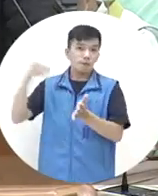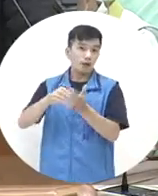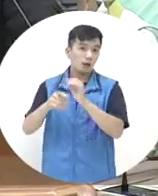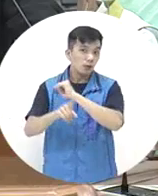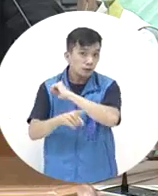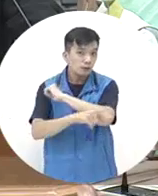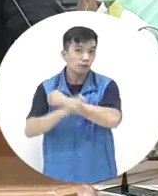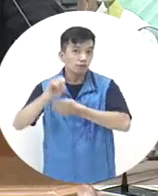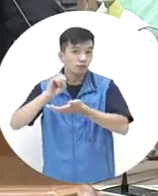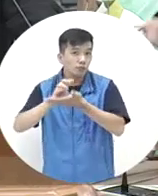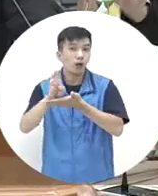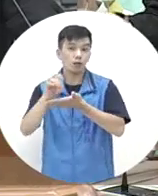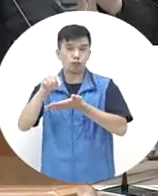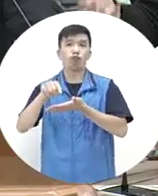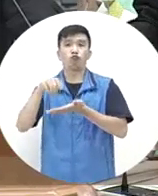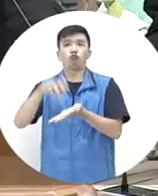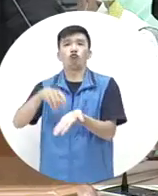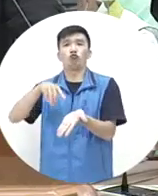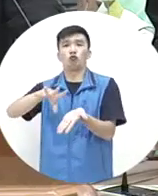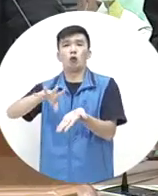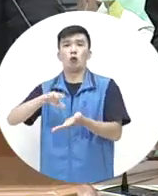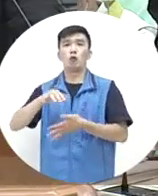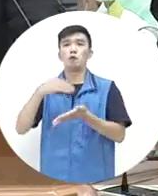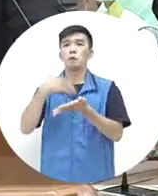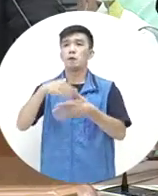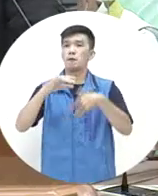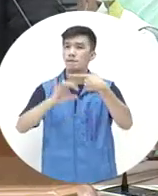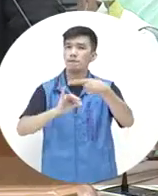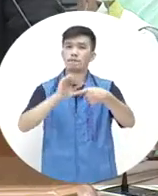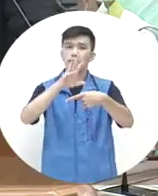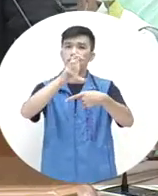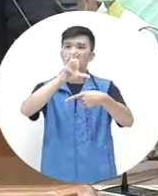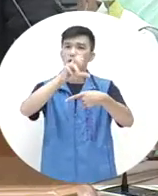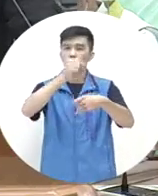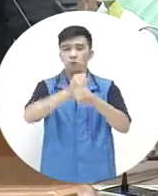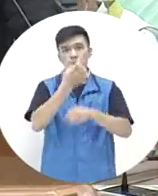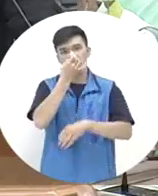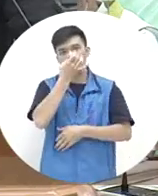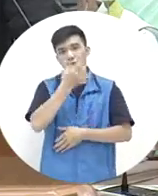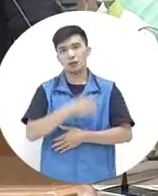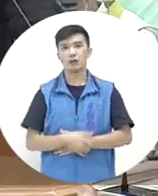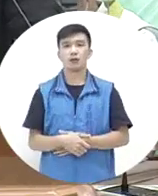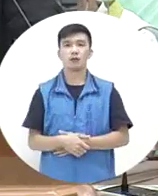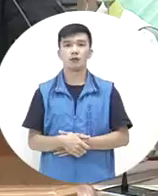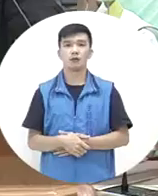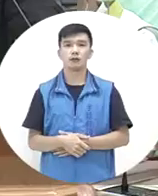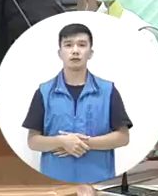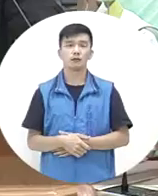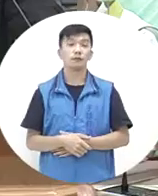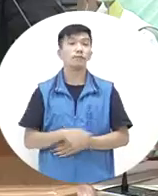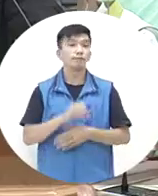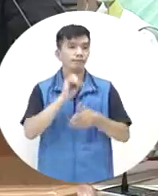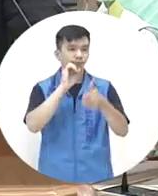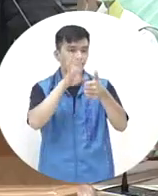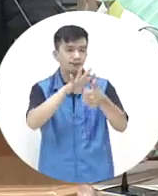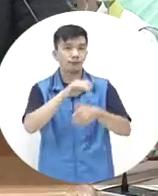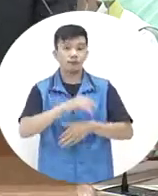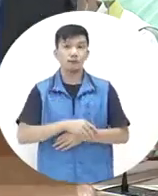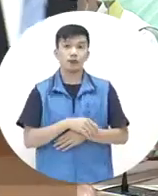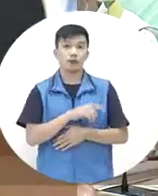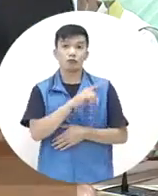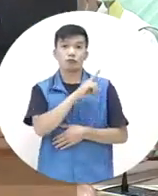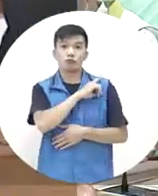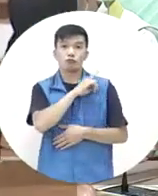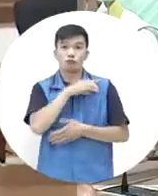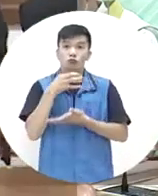告决算报告就这样子啊，85%没有实现嘛。 能不能请前提说明一下？ 好，共姐， 这个自偿性经费，事实上我们都符合我